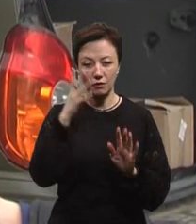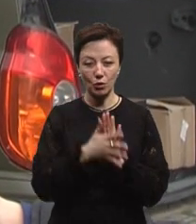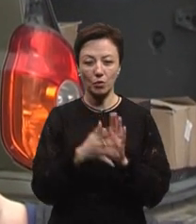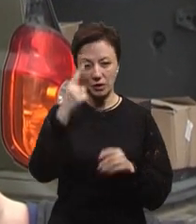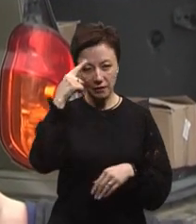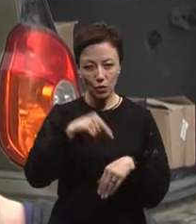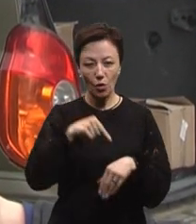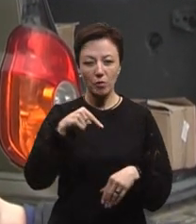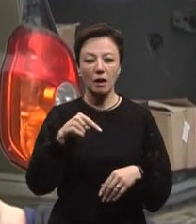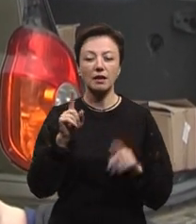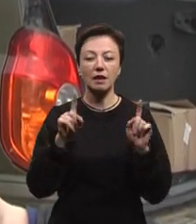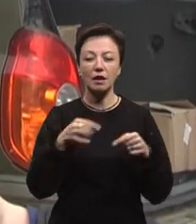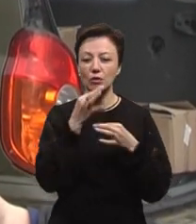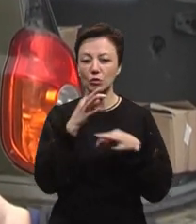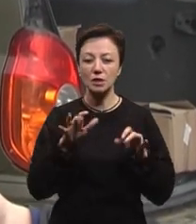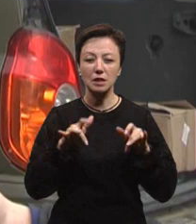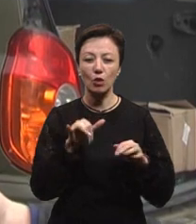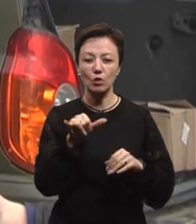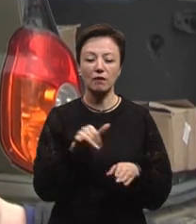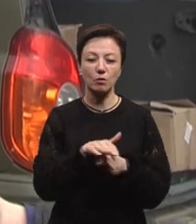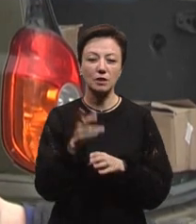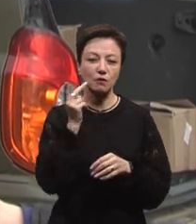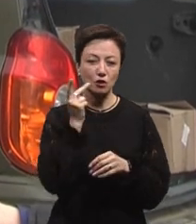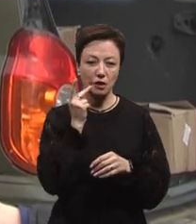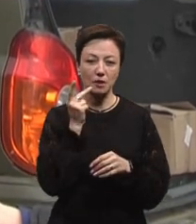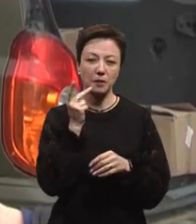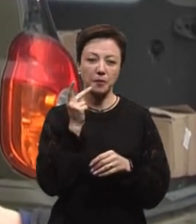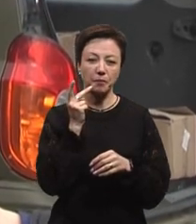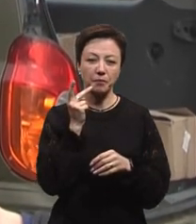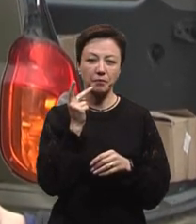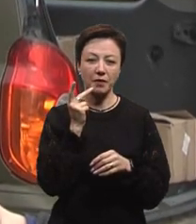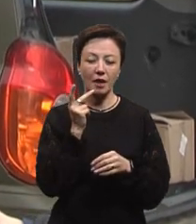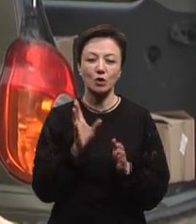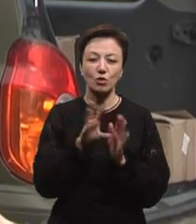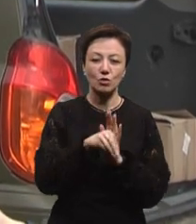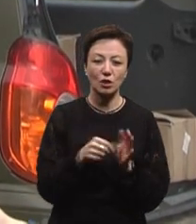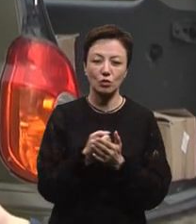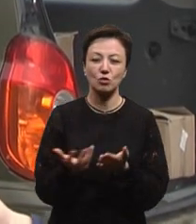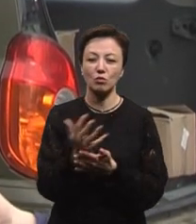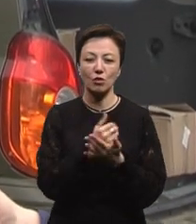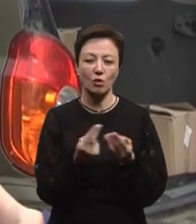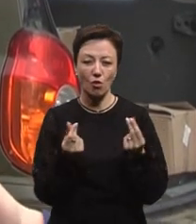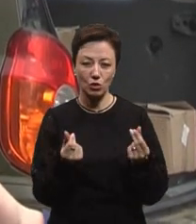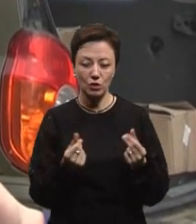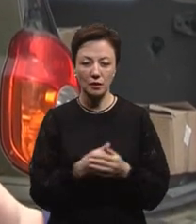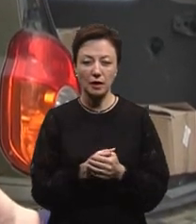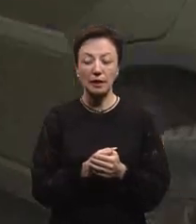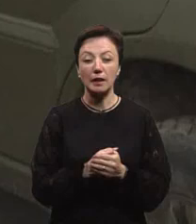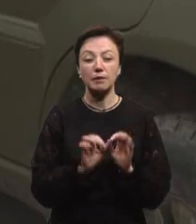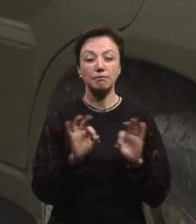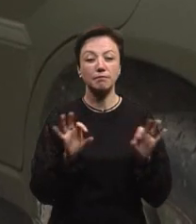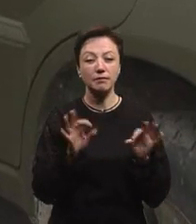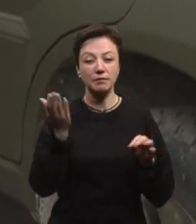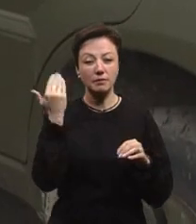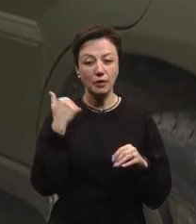розуміють що навіть будь-який захід який в них відбуваються завжди він долучається до збору тих чи інших коштів і з'їло слів саме